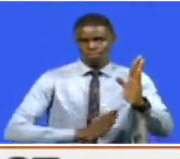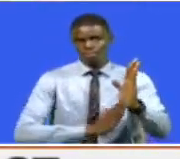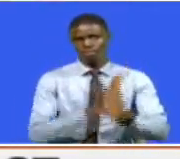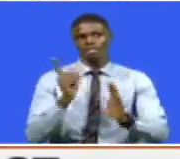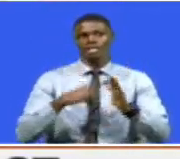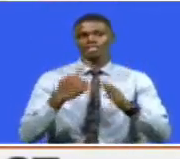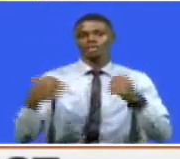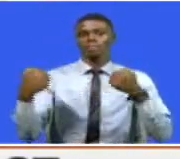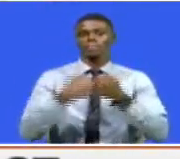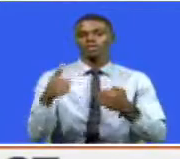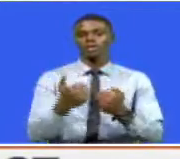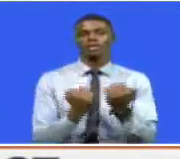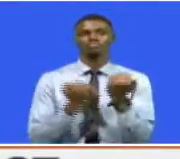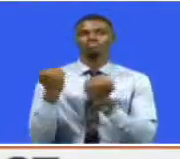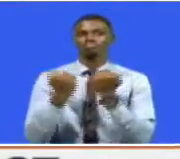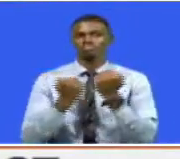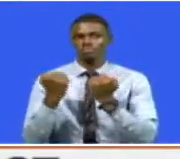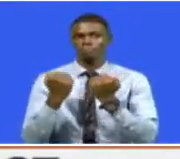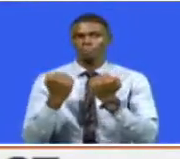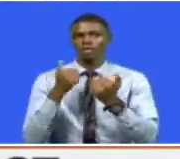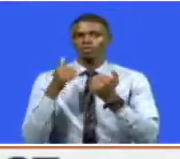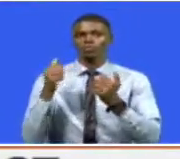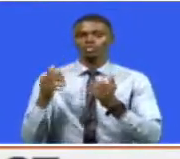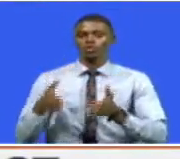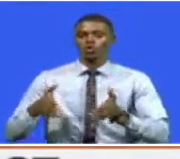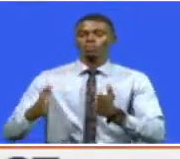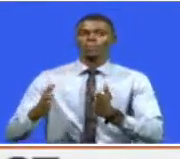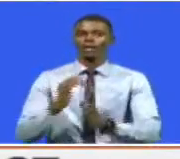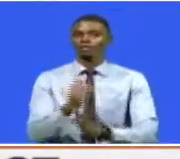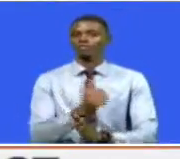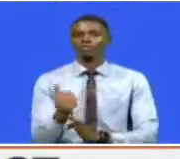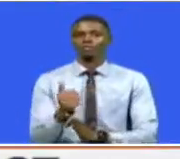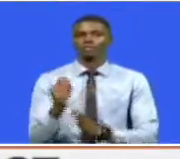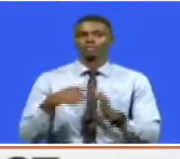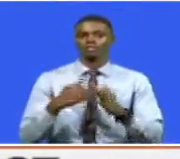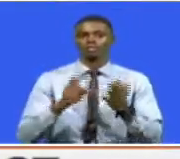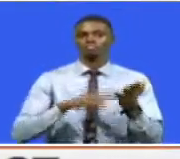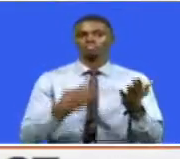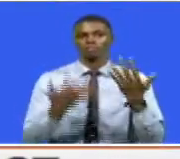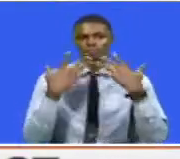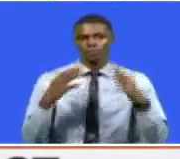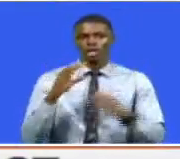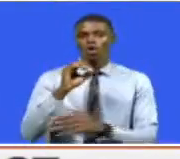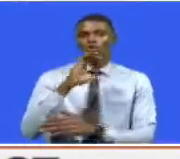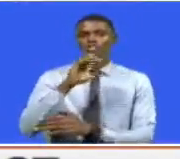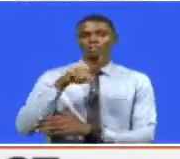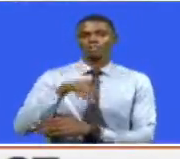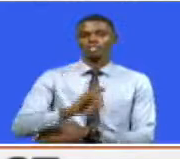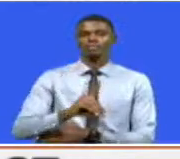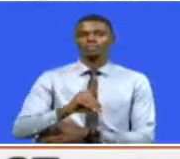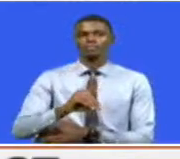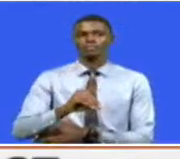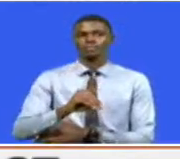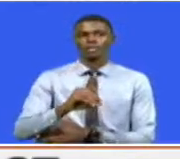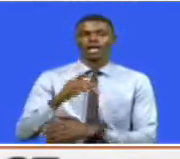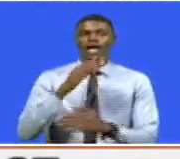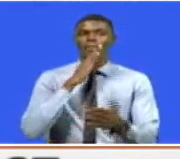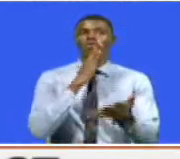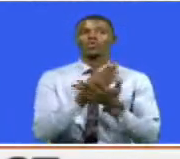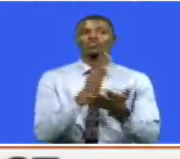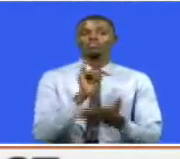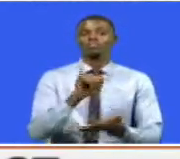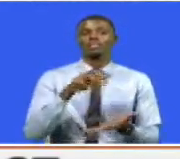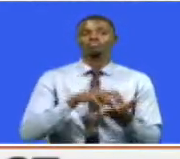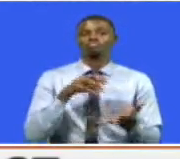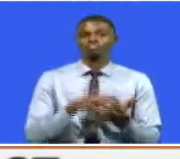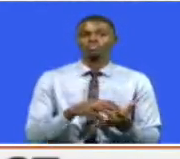kuligonga gari lingine la abiria lililokuwa limeegeshwa kando kabla ya kubingiria. OCPD wa Kisii ya Kati Amos Ambasa amethibitisha mkasa